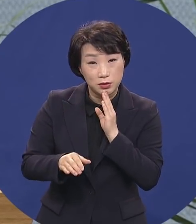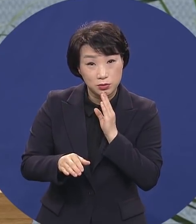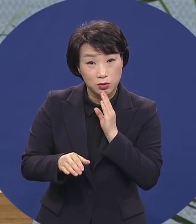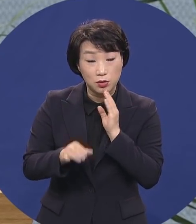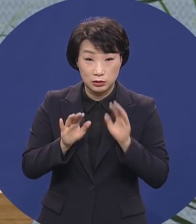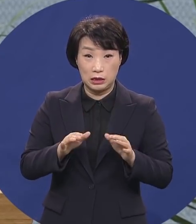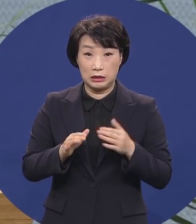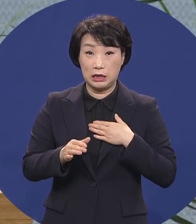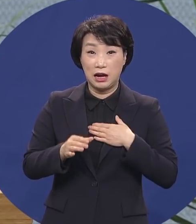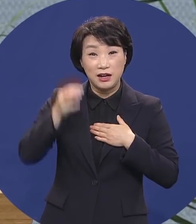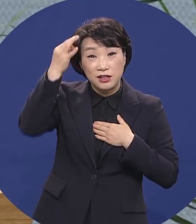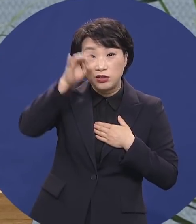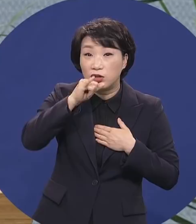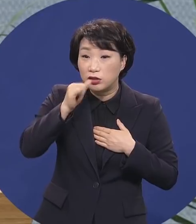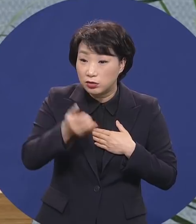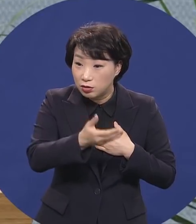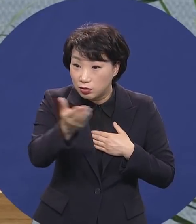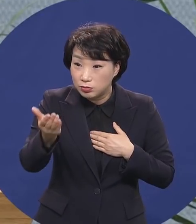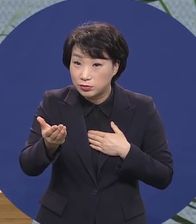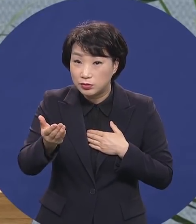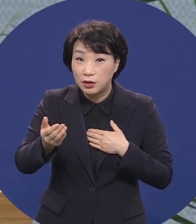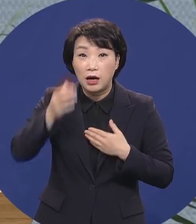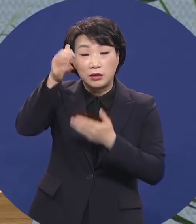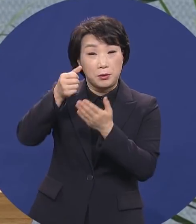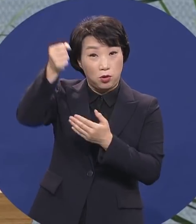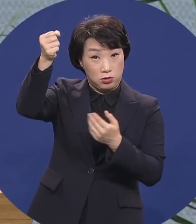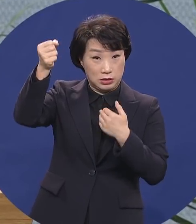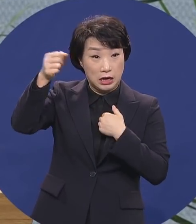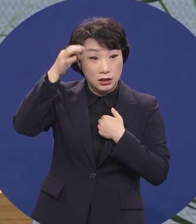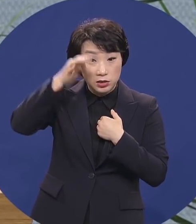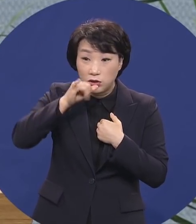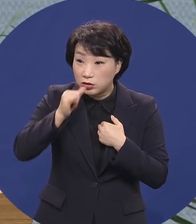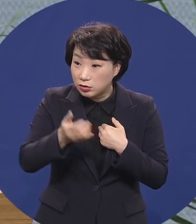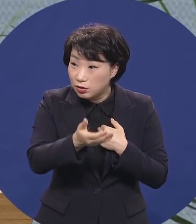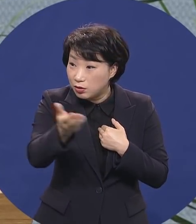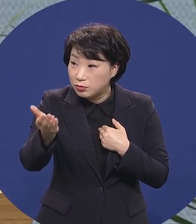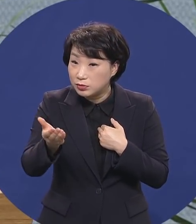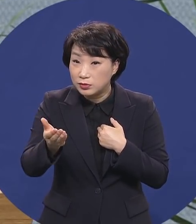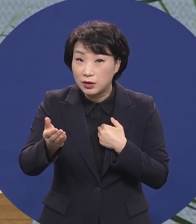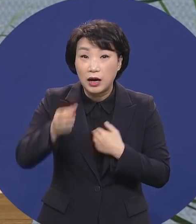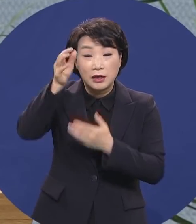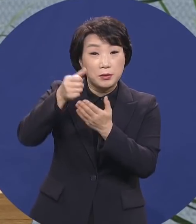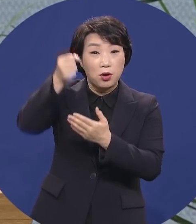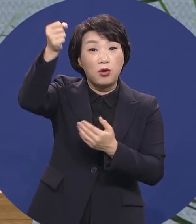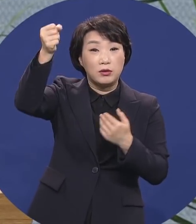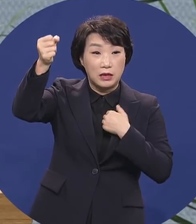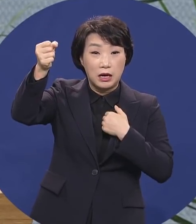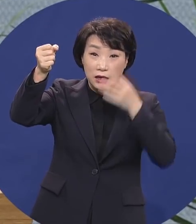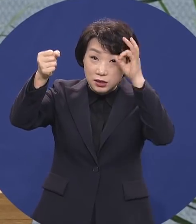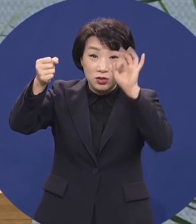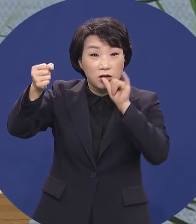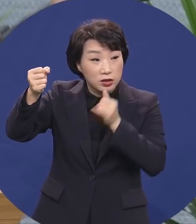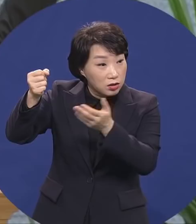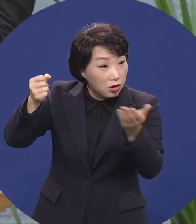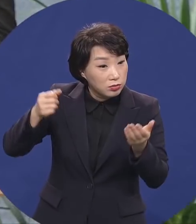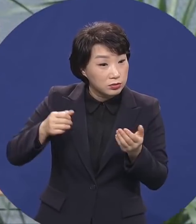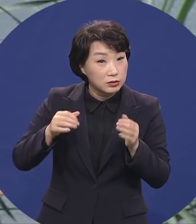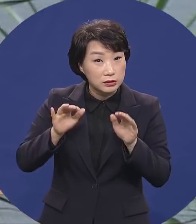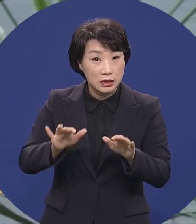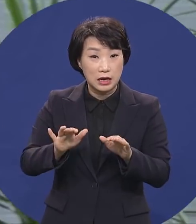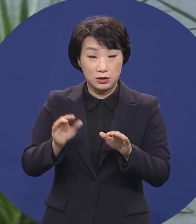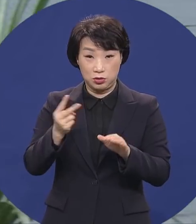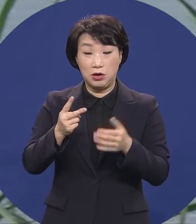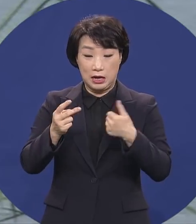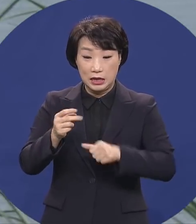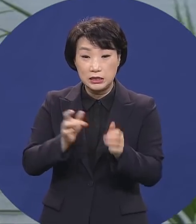우리가 인정하는가? 나는 그분의 것이다. 그분의 것이다. 그리고